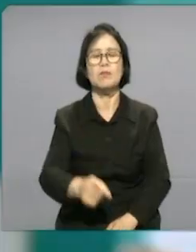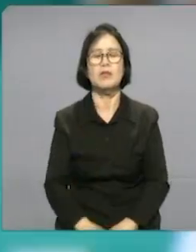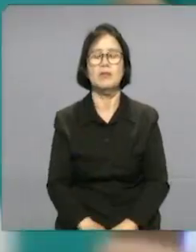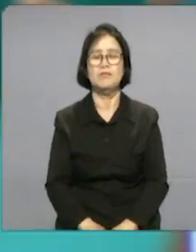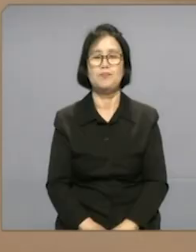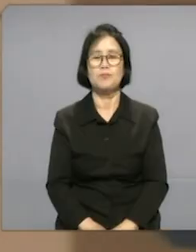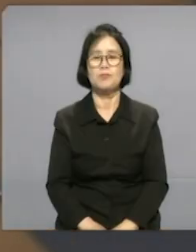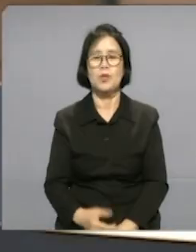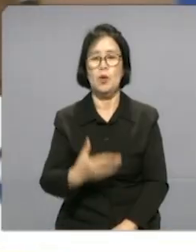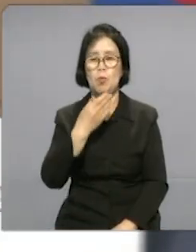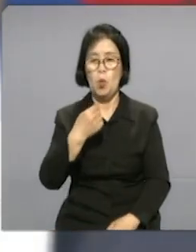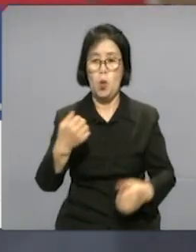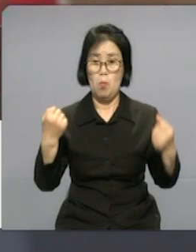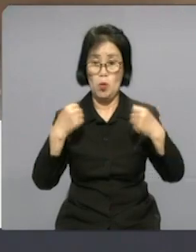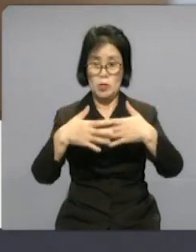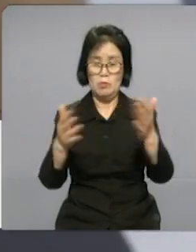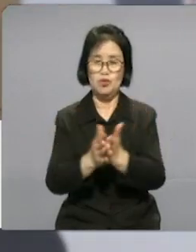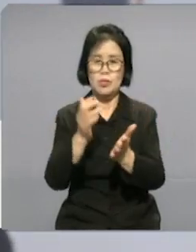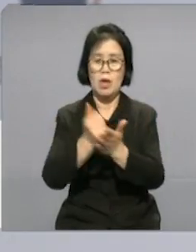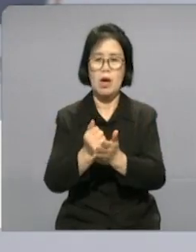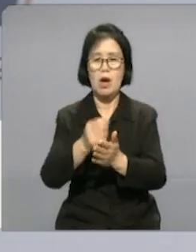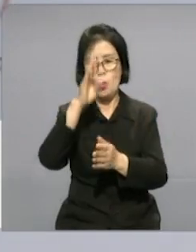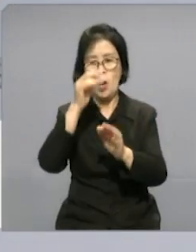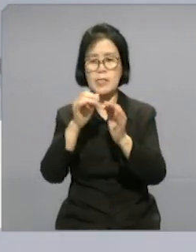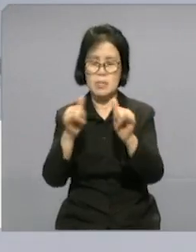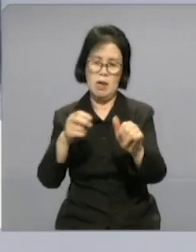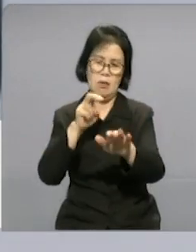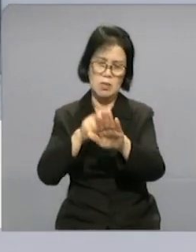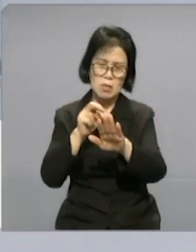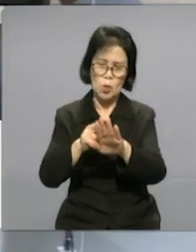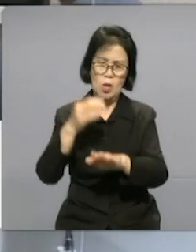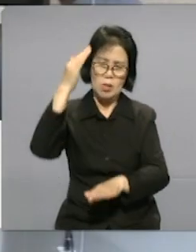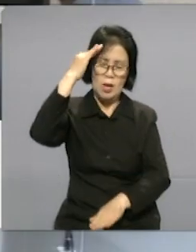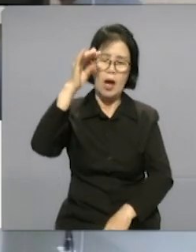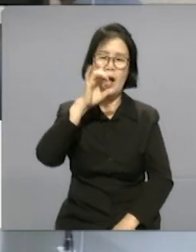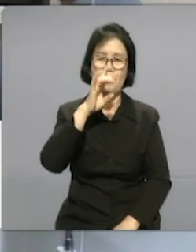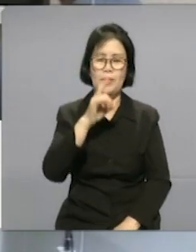조기용 보건복지부 장관은 환자 진료에 지장이 초래해선 안 된다며